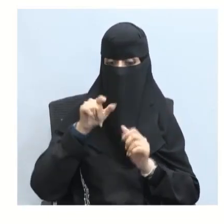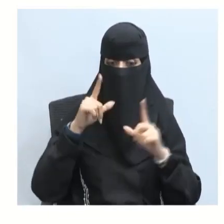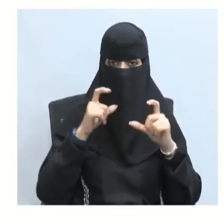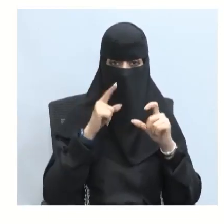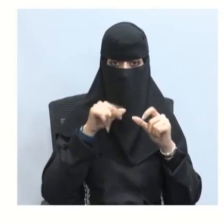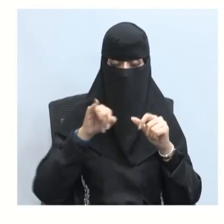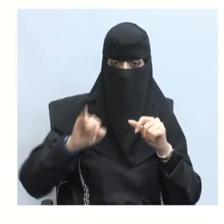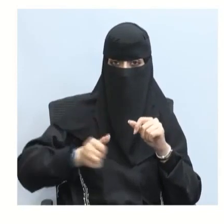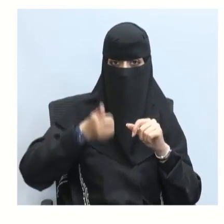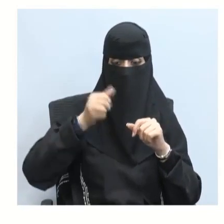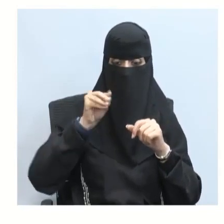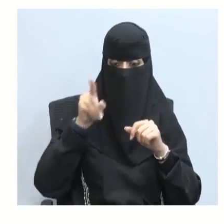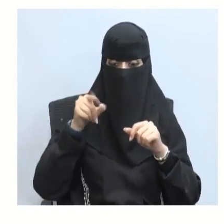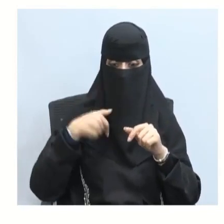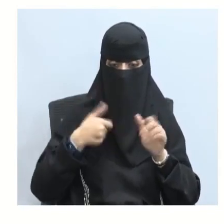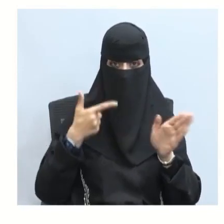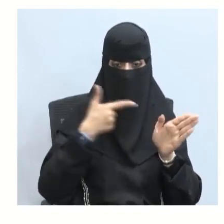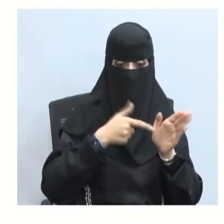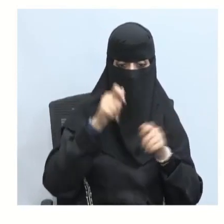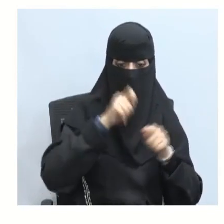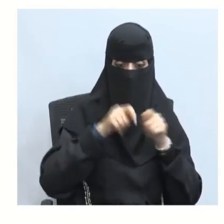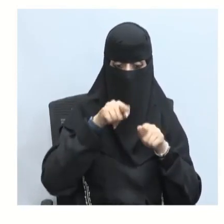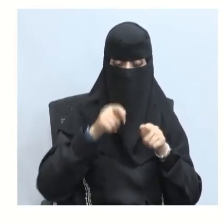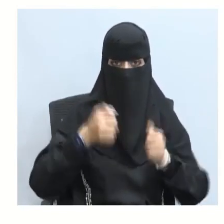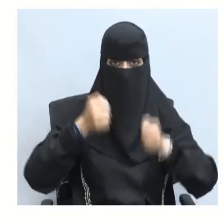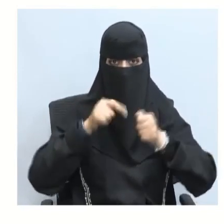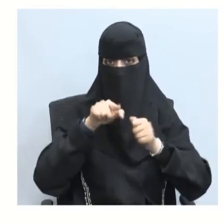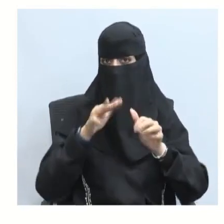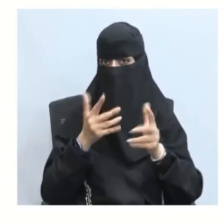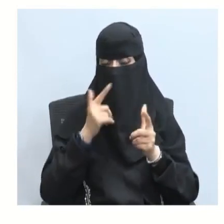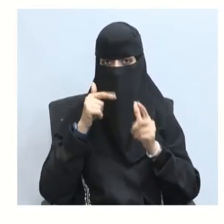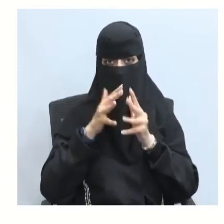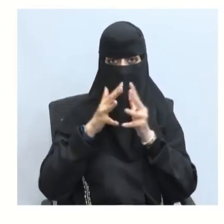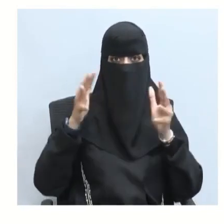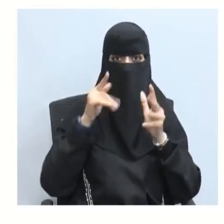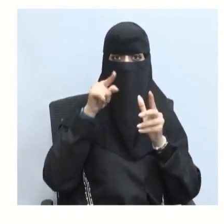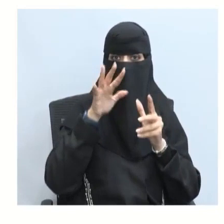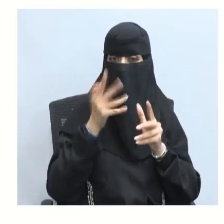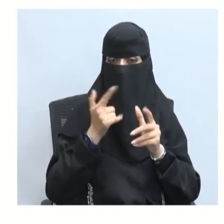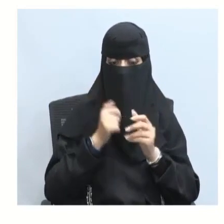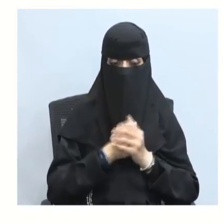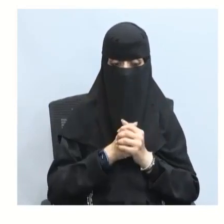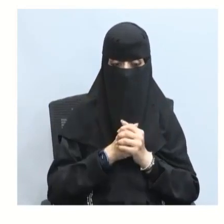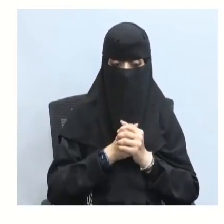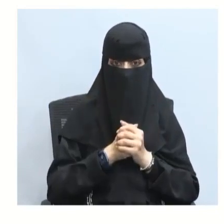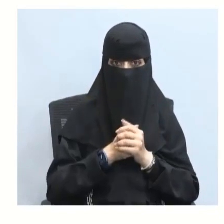طبعا لدي عده انواع من السيارات هنا الكبيره والصغيره ما هو الوقود المستخدم في السيارات والشاحنات